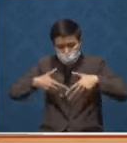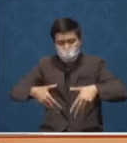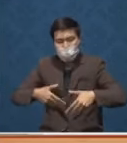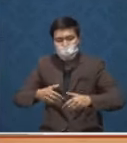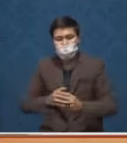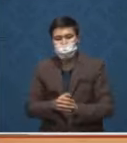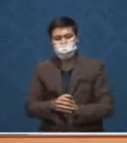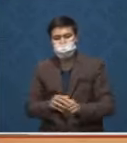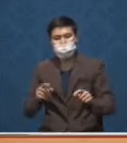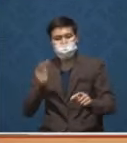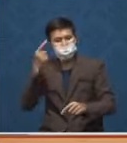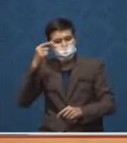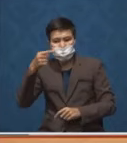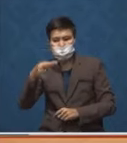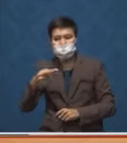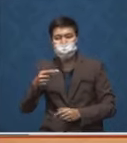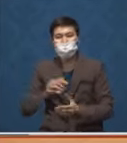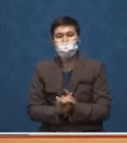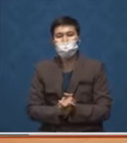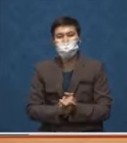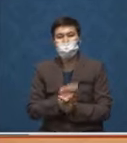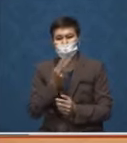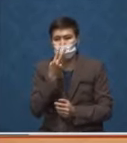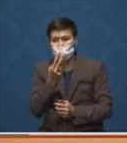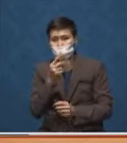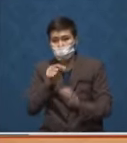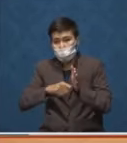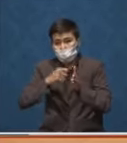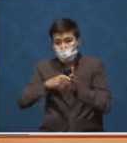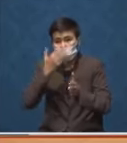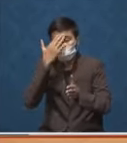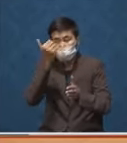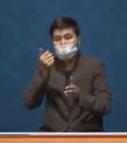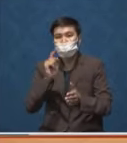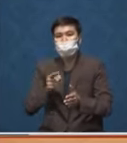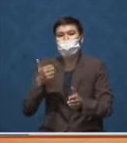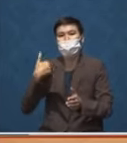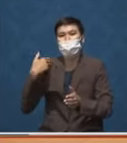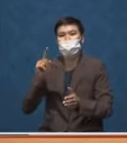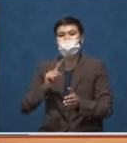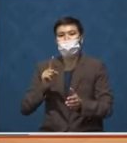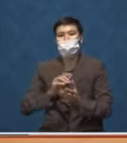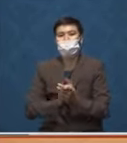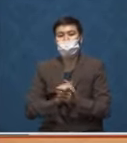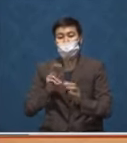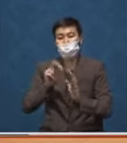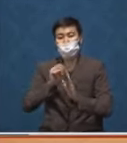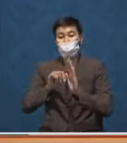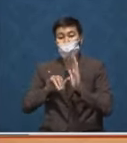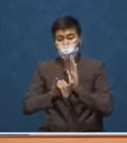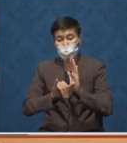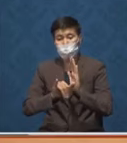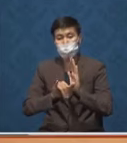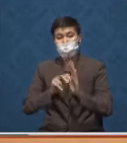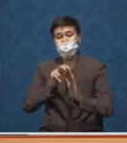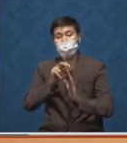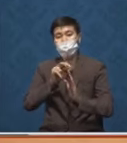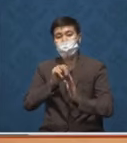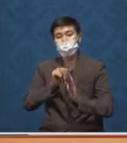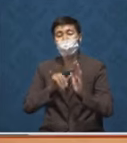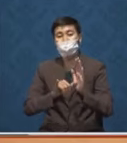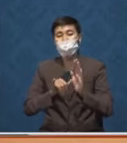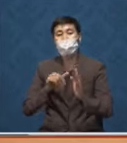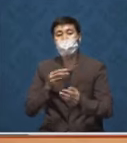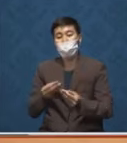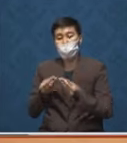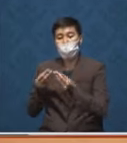ากเกินไปนะครับเพราะถ้าไม่ได้มองด้วยเหตุผลว่าทำไมต้องมีนโยบายบางอย่างหรือมีการทำการให้สัมป